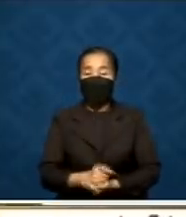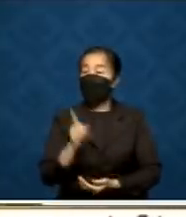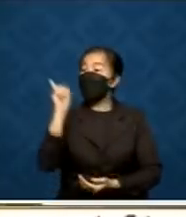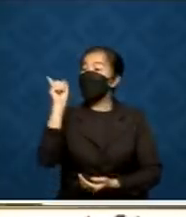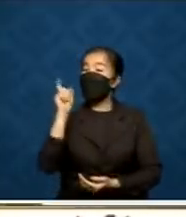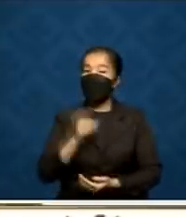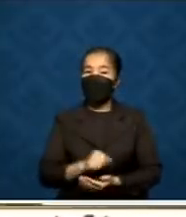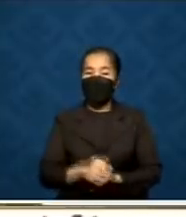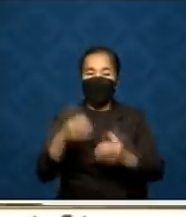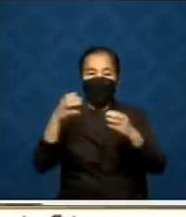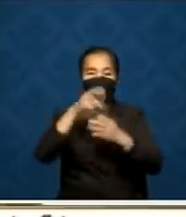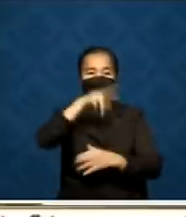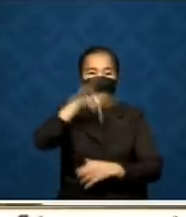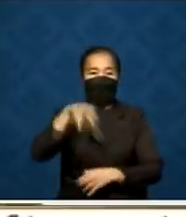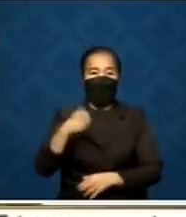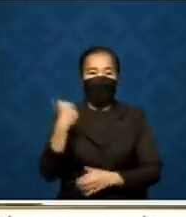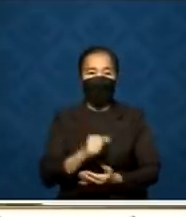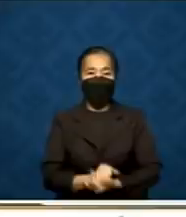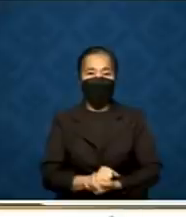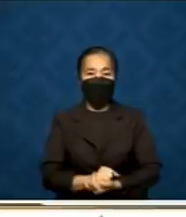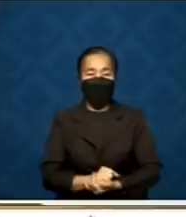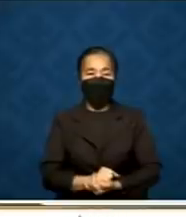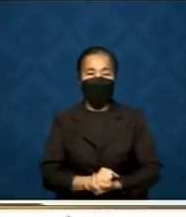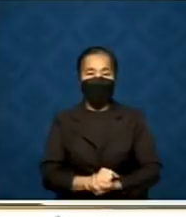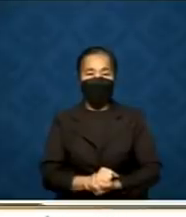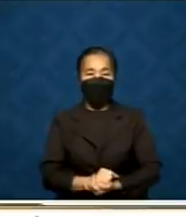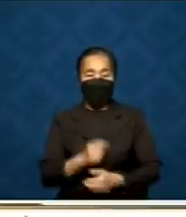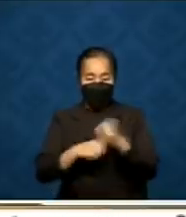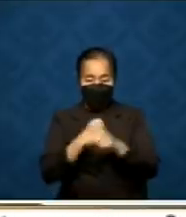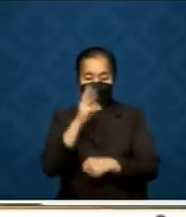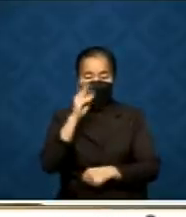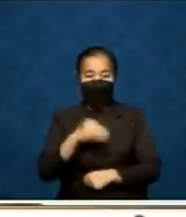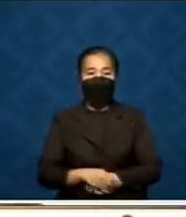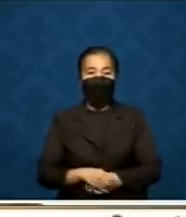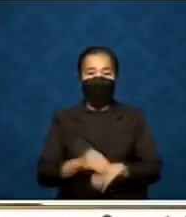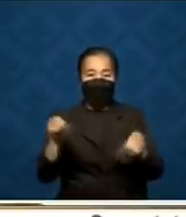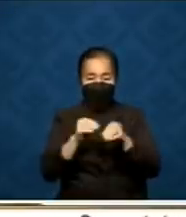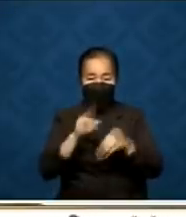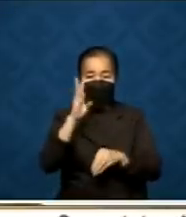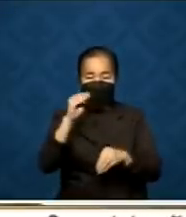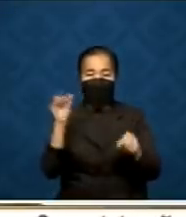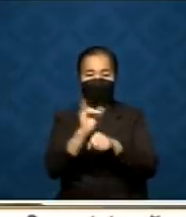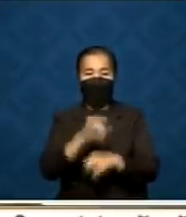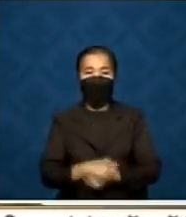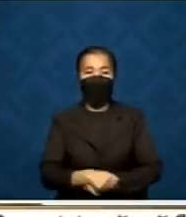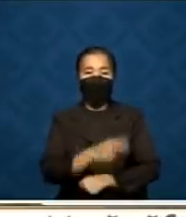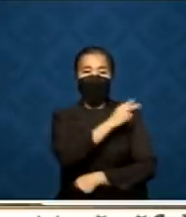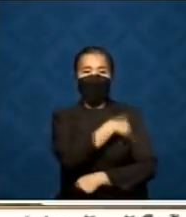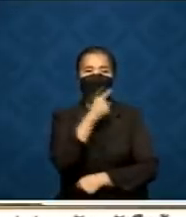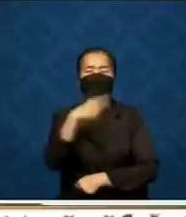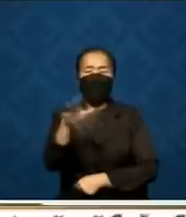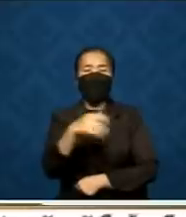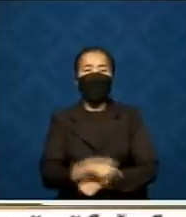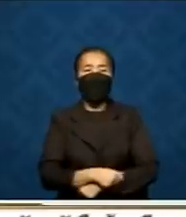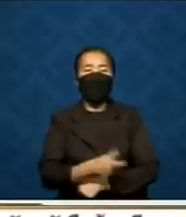สีแก้วนี่แต่วันไปชื่อจะครบ 60ปีให้เหลืออยู่ 2วันด้วยความเป็นหมอก็ไม่ใกล้เพื่อนเขาเขียนให้เขา